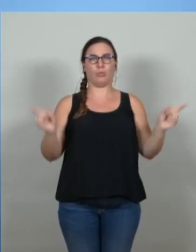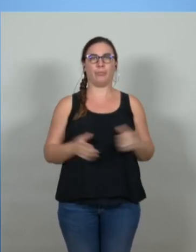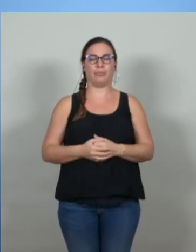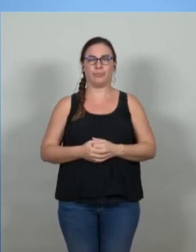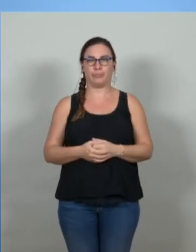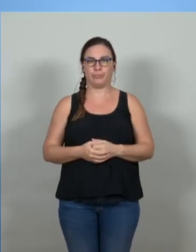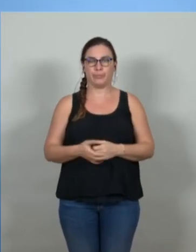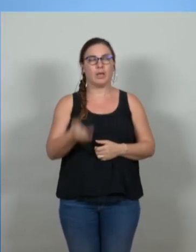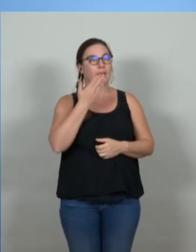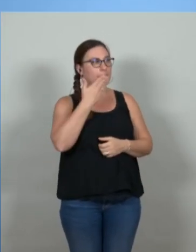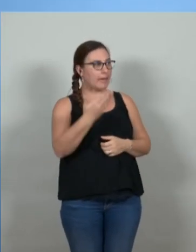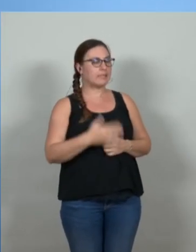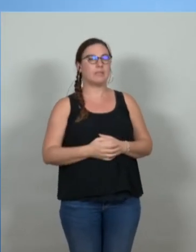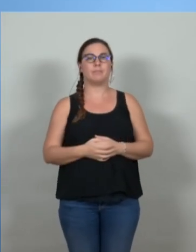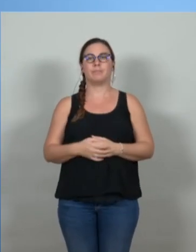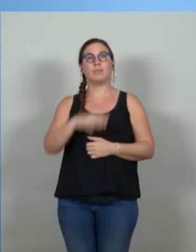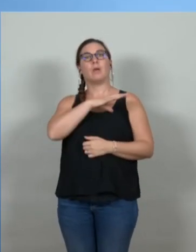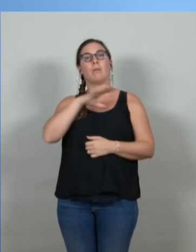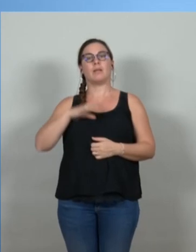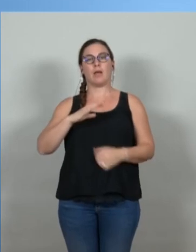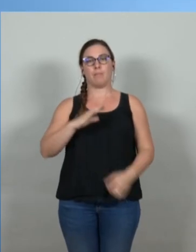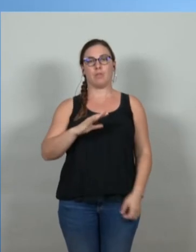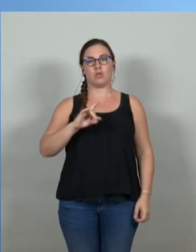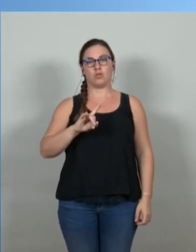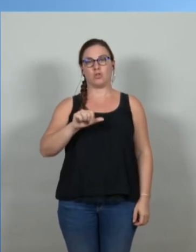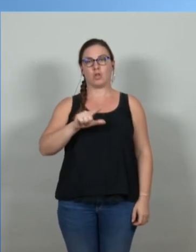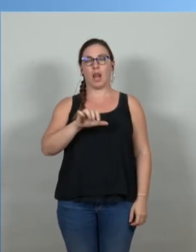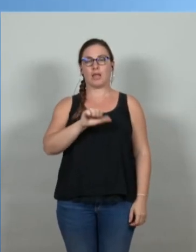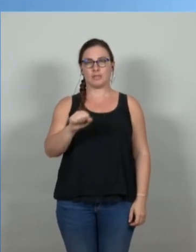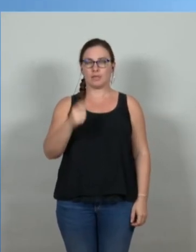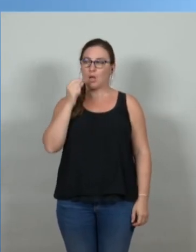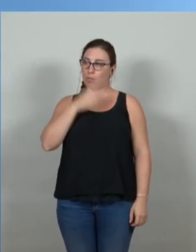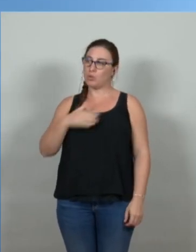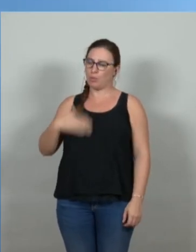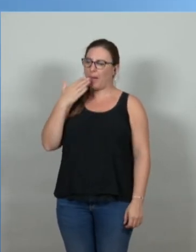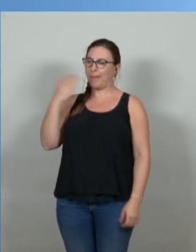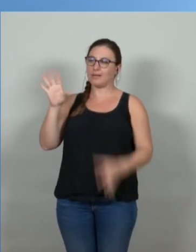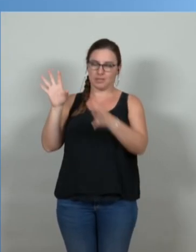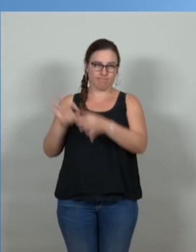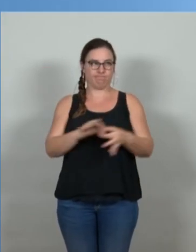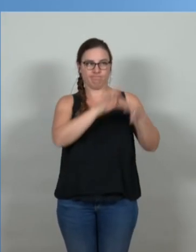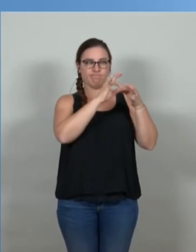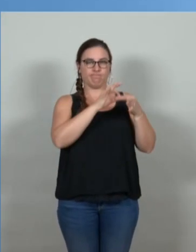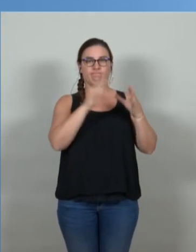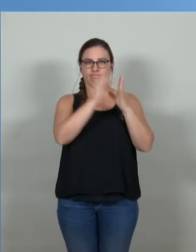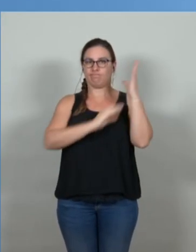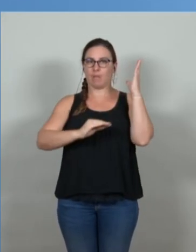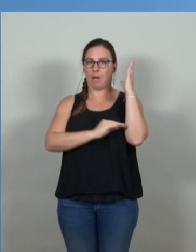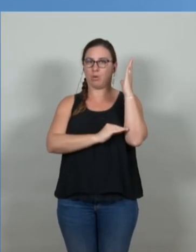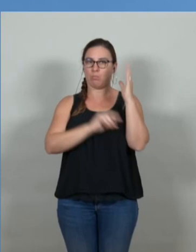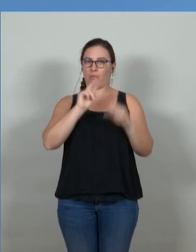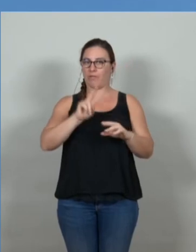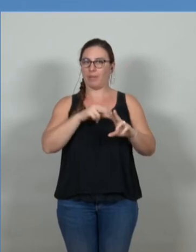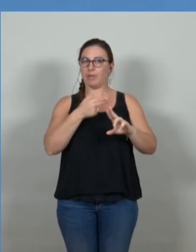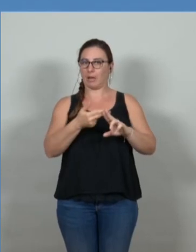merci Madame Chalas oui merci Monsieur le Maire effectivement la remarque les amendements méritent une réponse